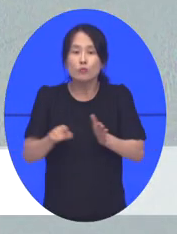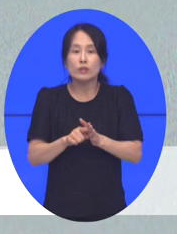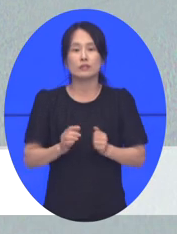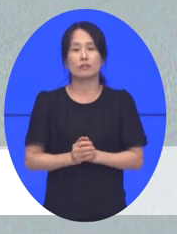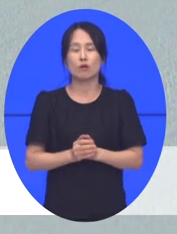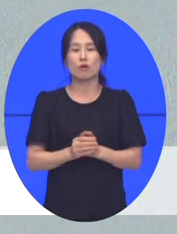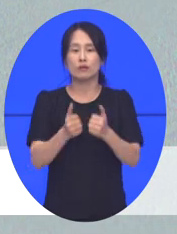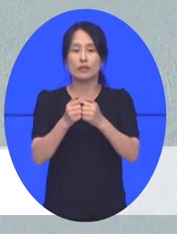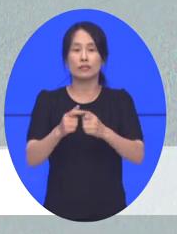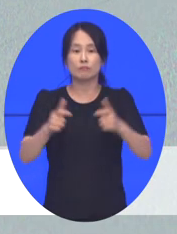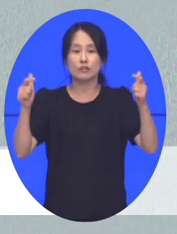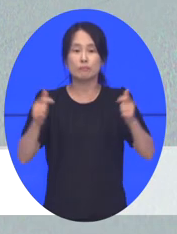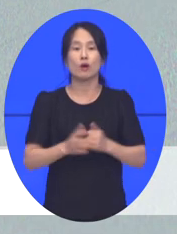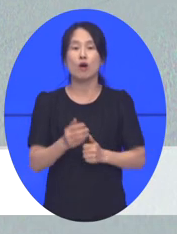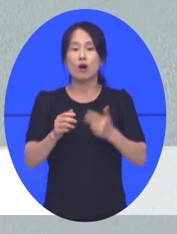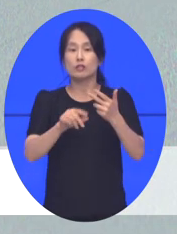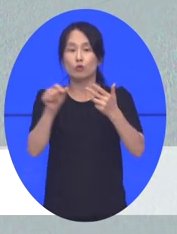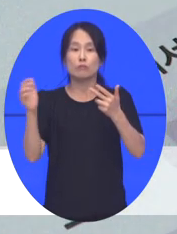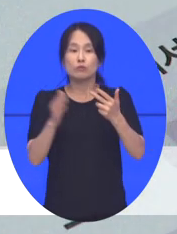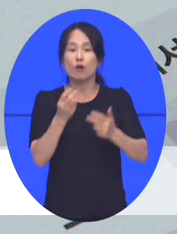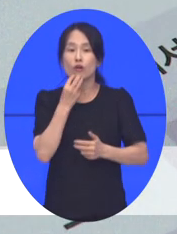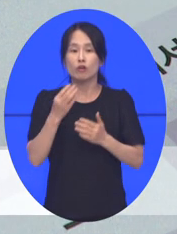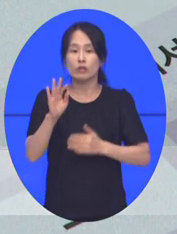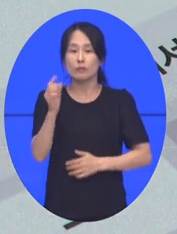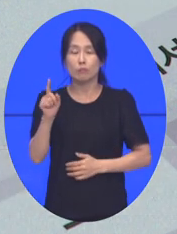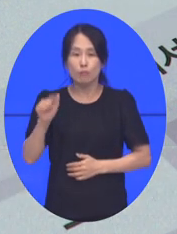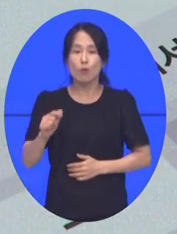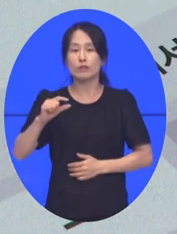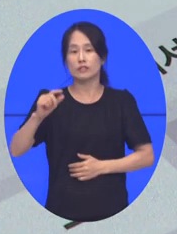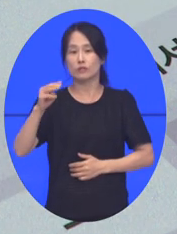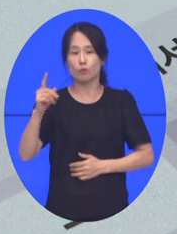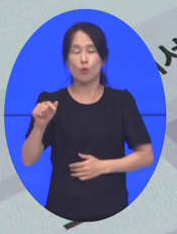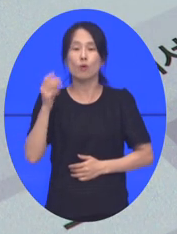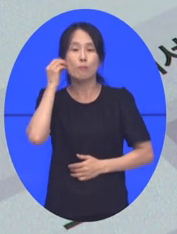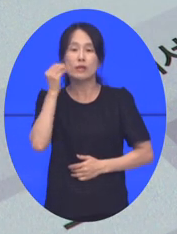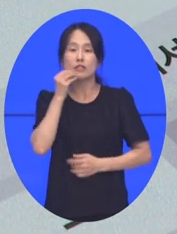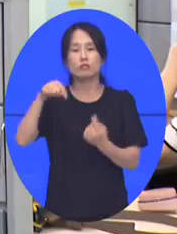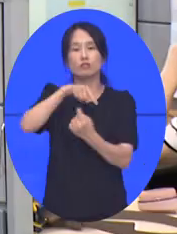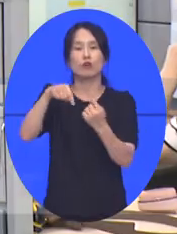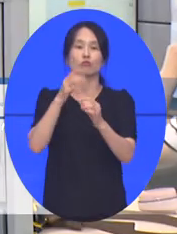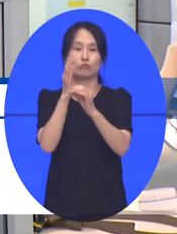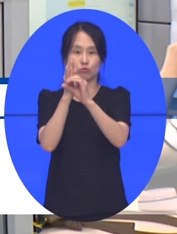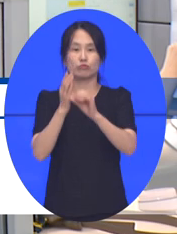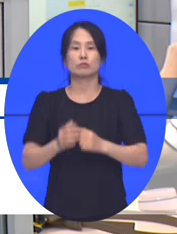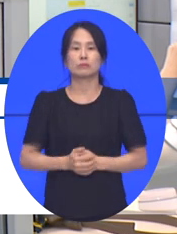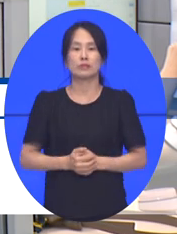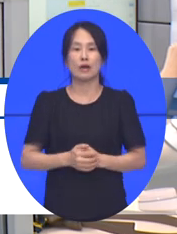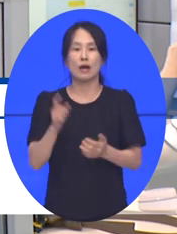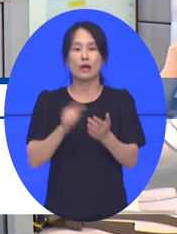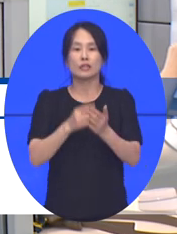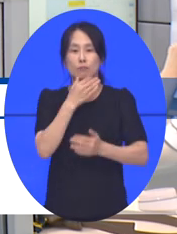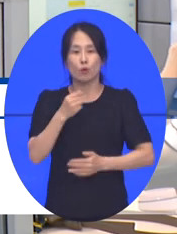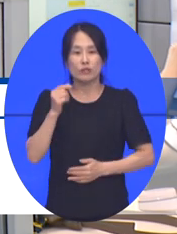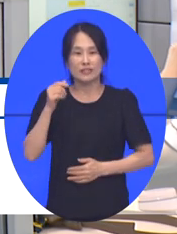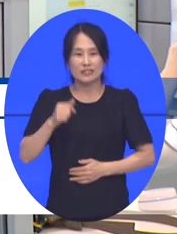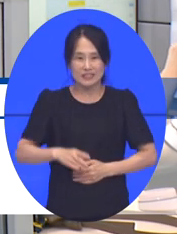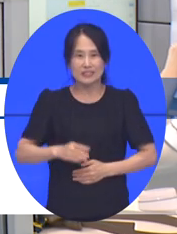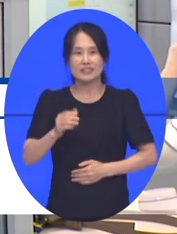상담 채널을 넓혀 7월부터 경기복지톡과 홈페이지를 운영 중입니다. 경기도 긴급복지